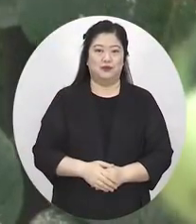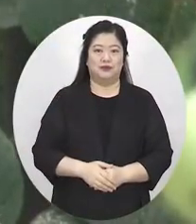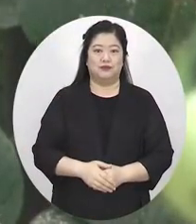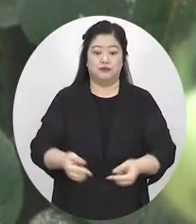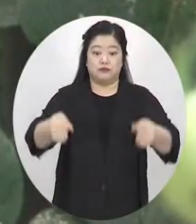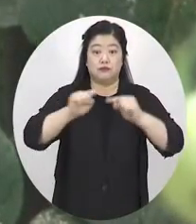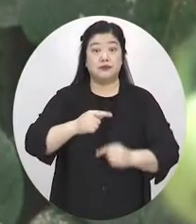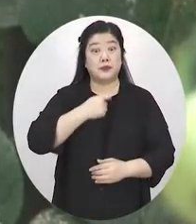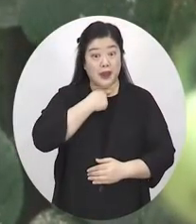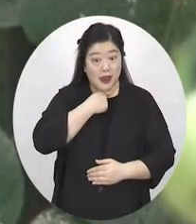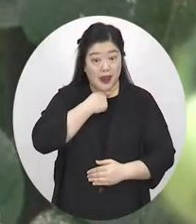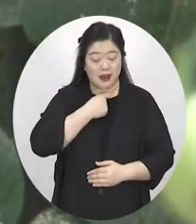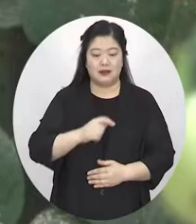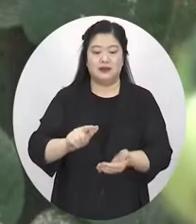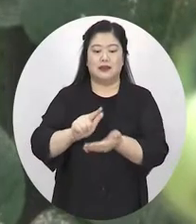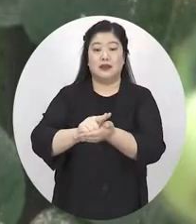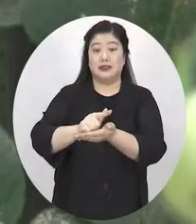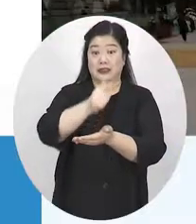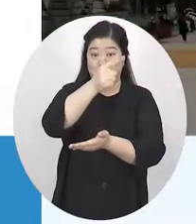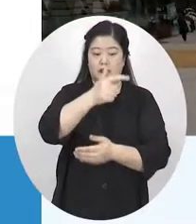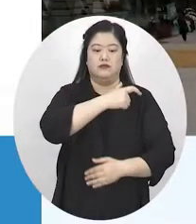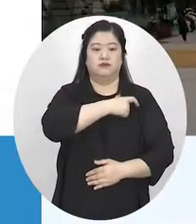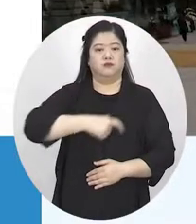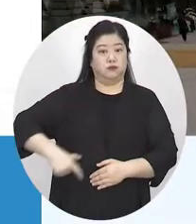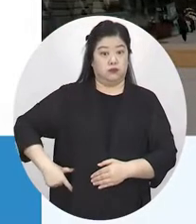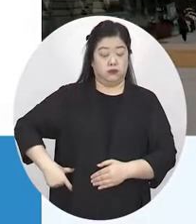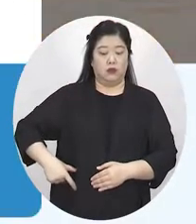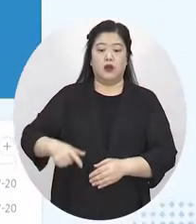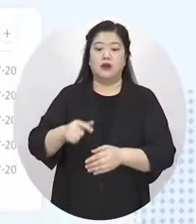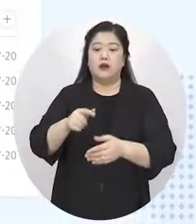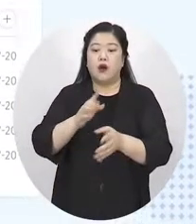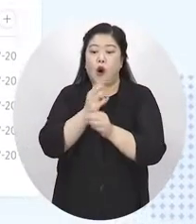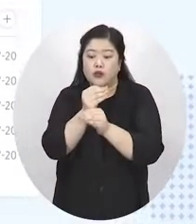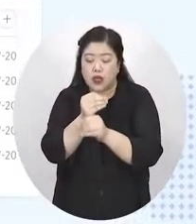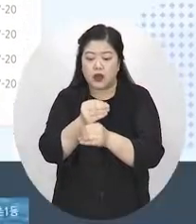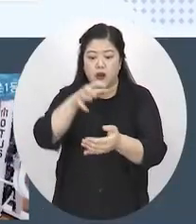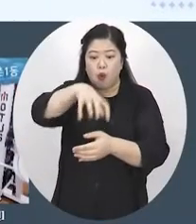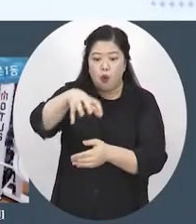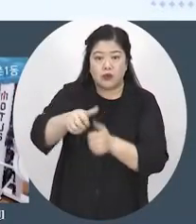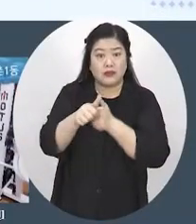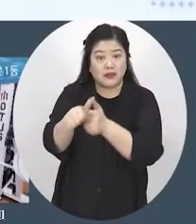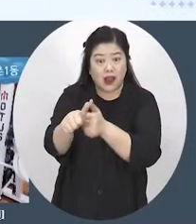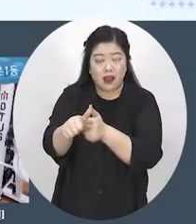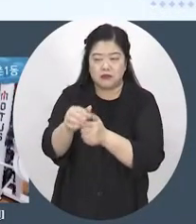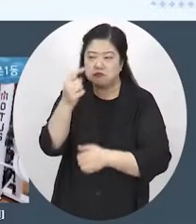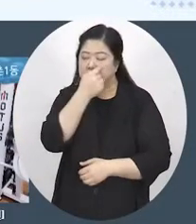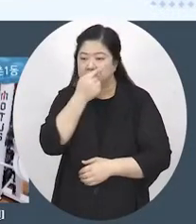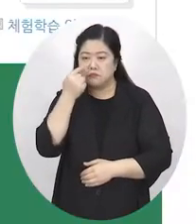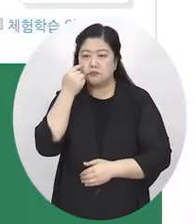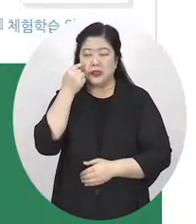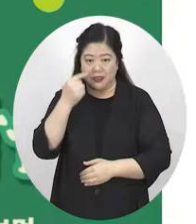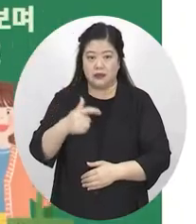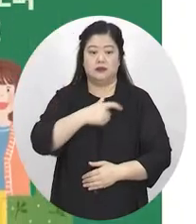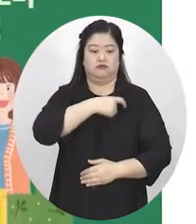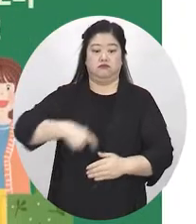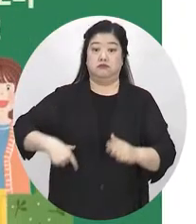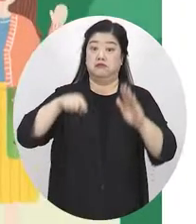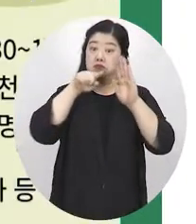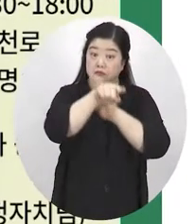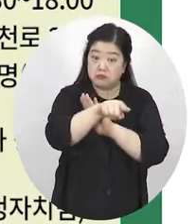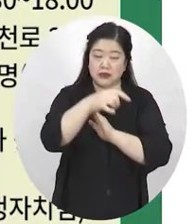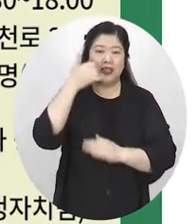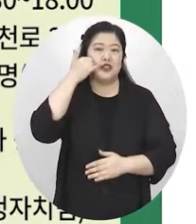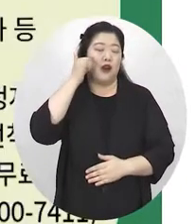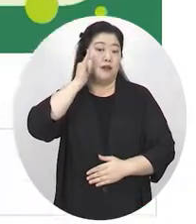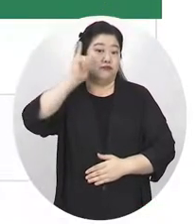무료입니다. 참가를 희망하는 분들은 강서구 자치회관 홈페이지에서 동별 모집 일정을 확인하고